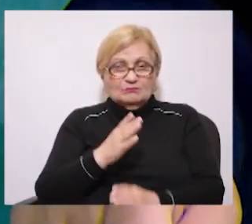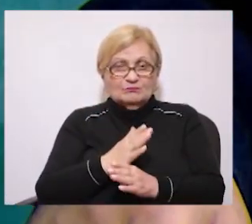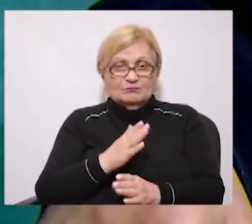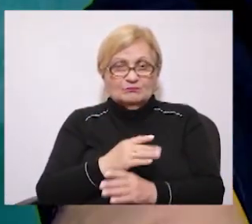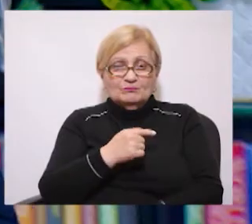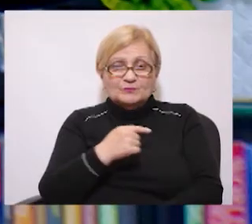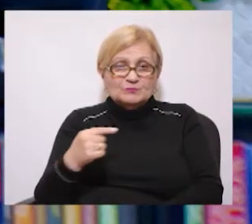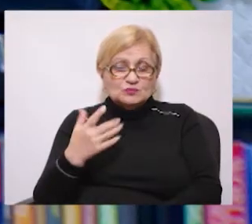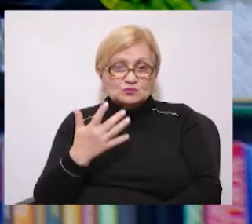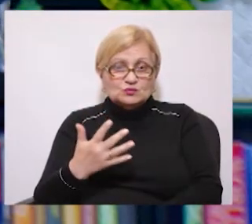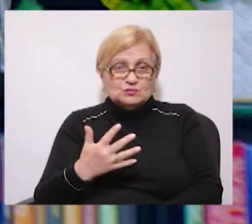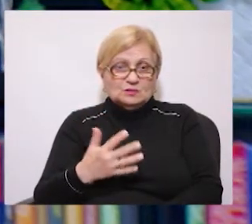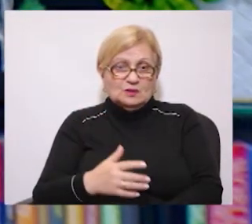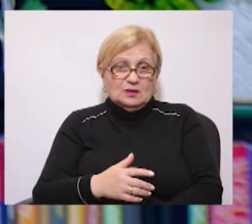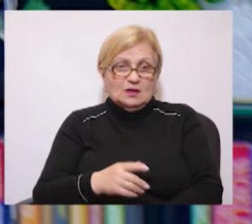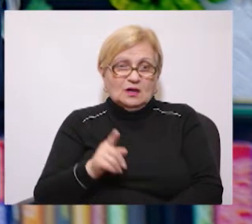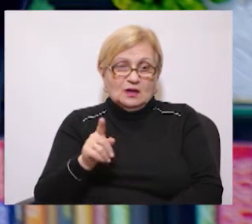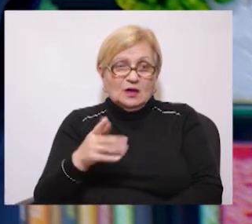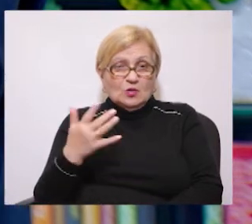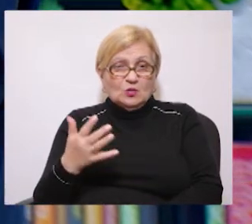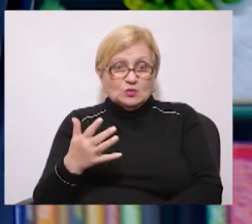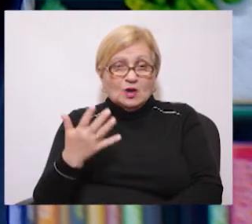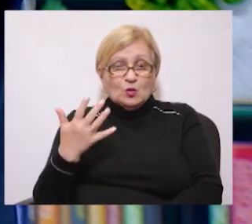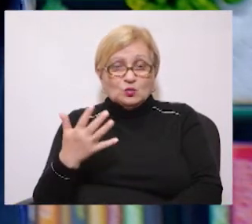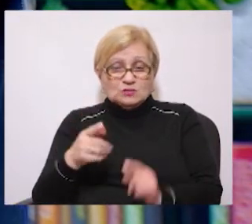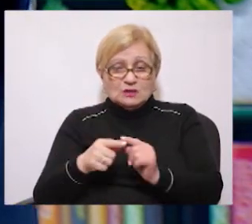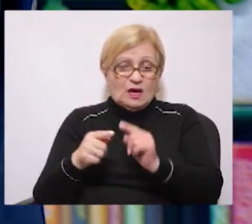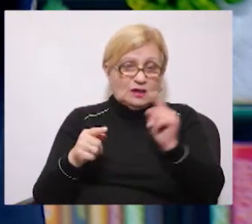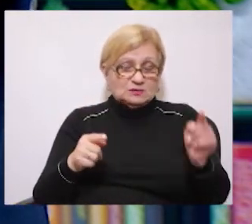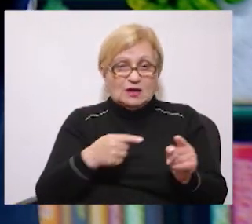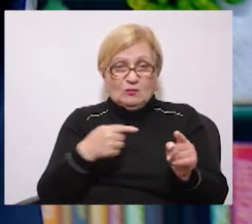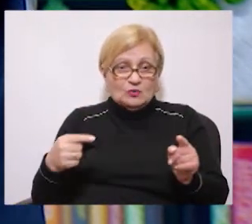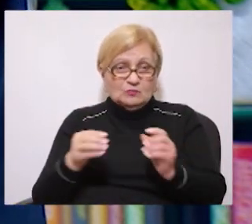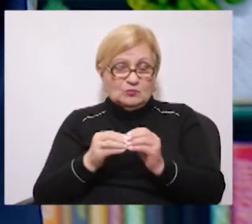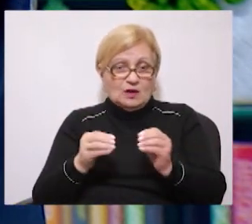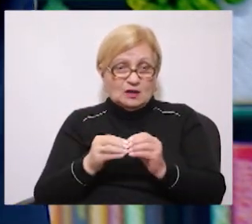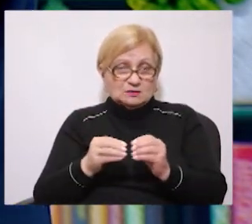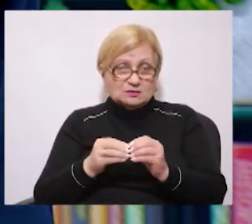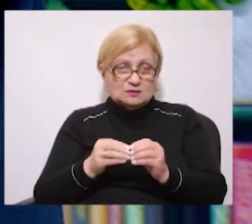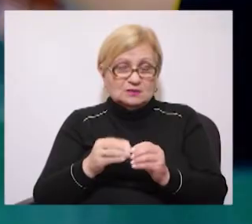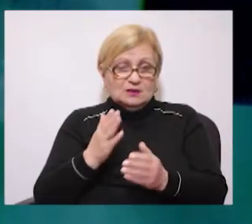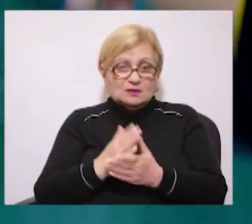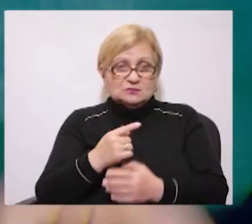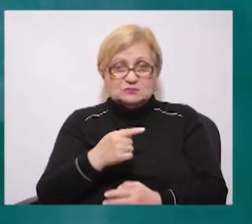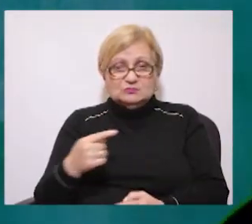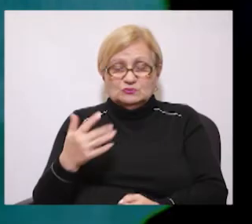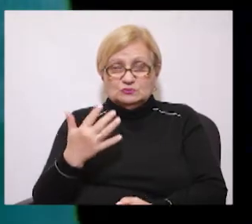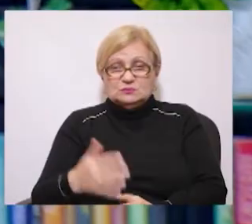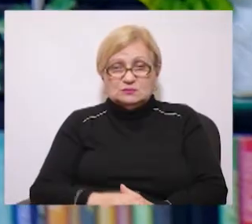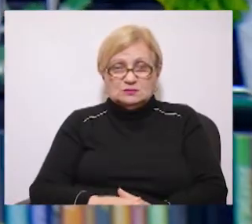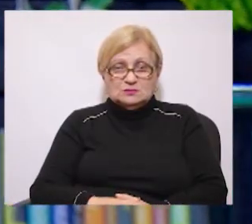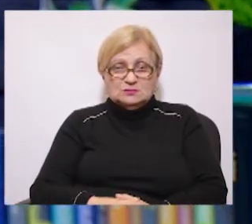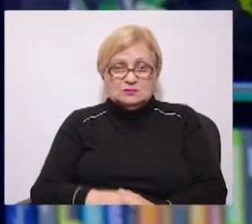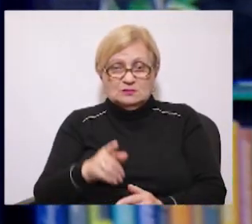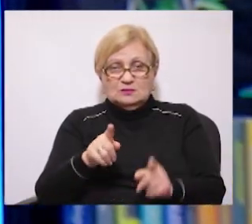არის მინუს 5. მინუს 5-ის მოდული არის 5 და 5-ს გამოკლებული 10 არის მინუს 5. აი